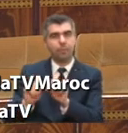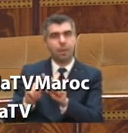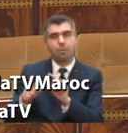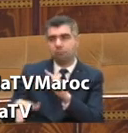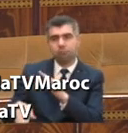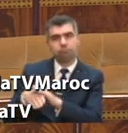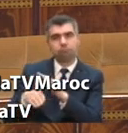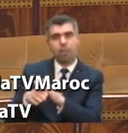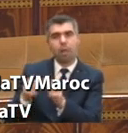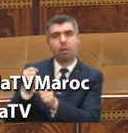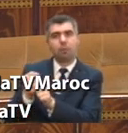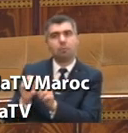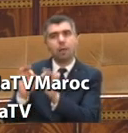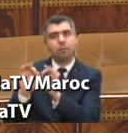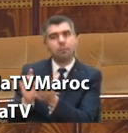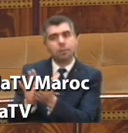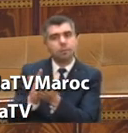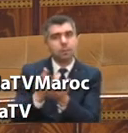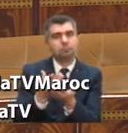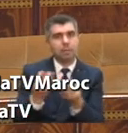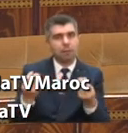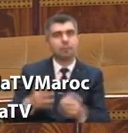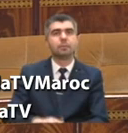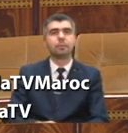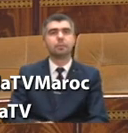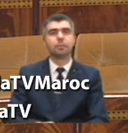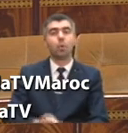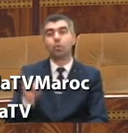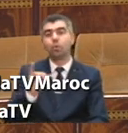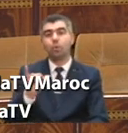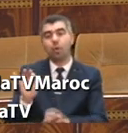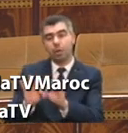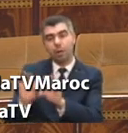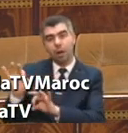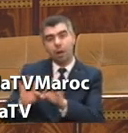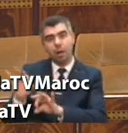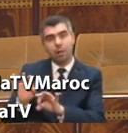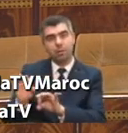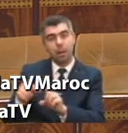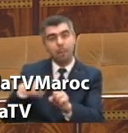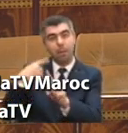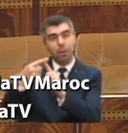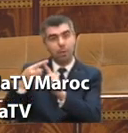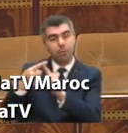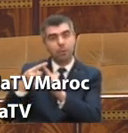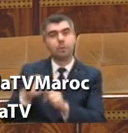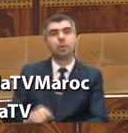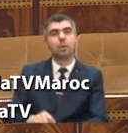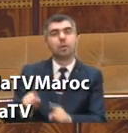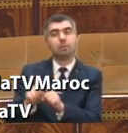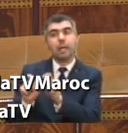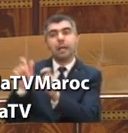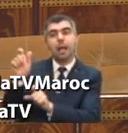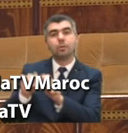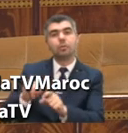بتسريح اليد العاملة؟ ما هي كذلك الإجراءات المتخذة بالنسبة للتشغيل الذاتي